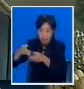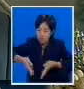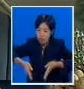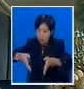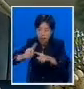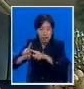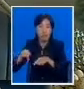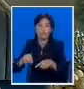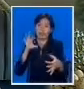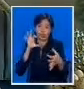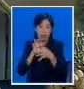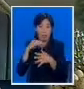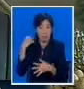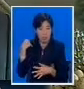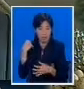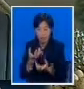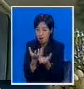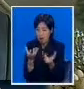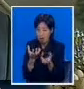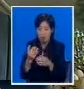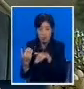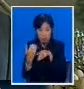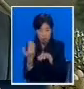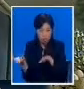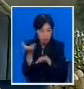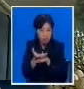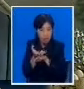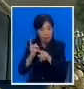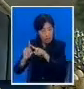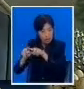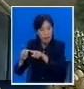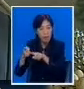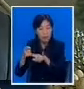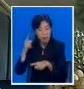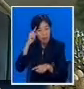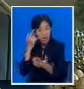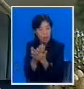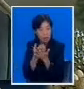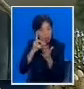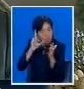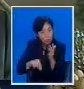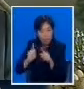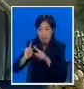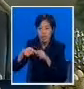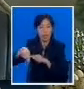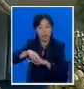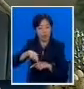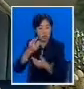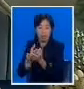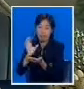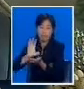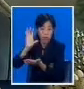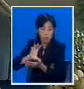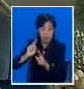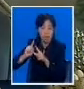ก็เป็นเรื่องสำคัญขนส่งระบบรางนะครับที่จะช่วยลดต้นทุนในด้านการขนส่งก็ต้องลงทุนอันนี้ก็อยู่ในแผนกระตุ้นเศรษฐกิจทั้งห